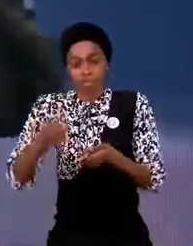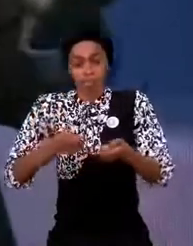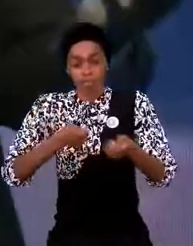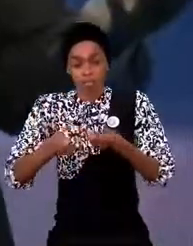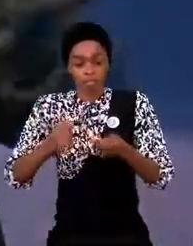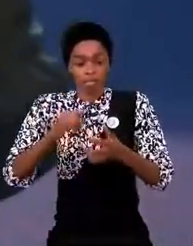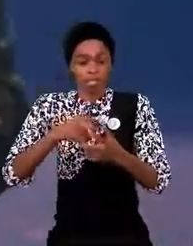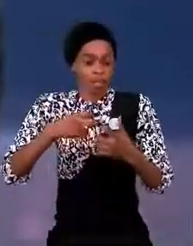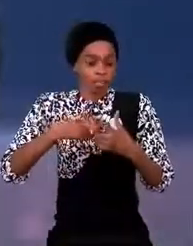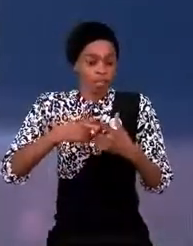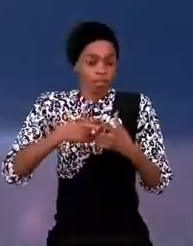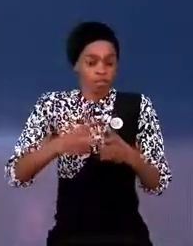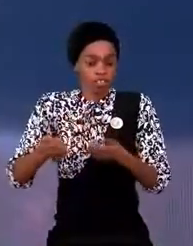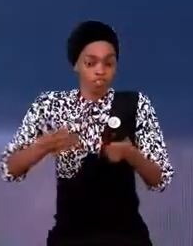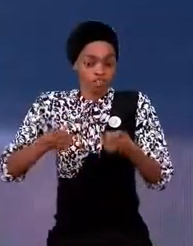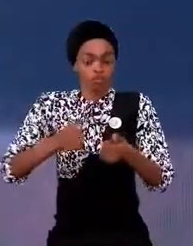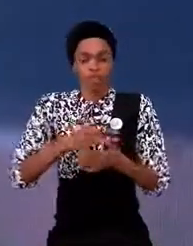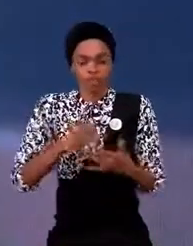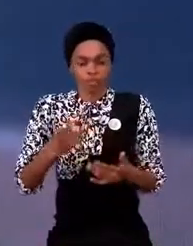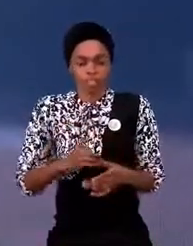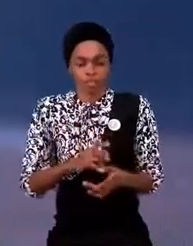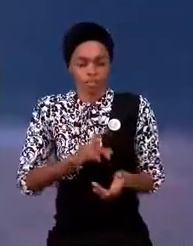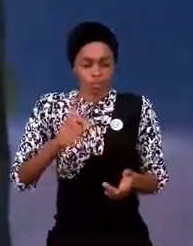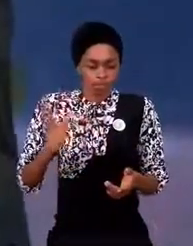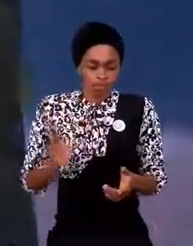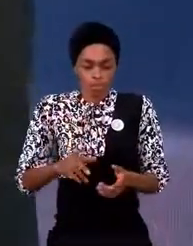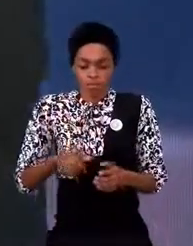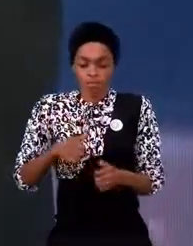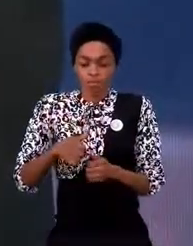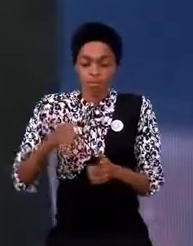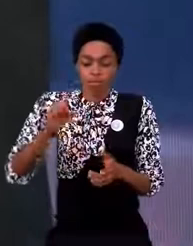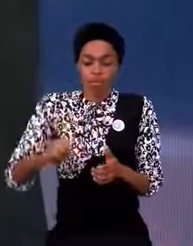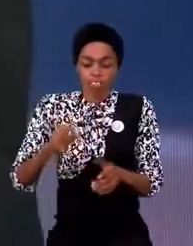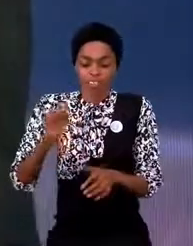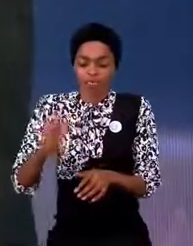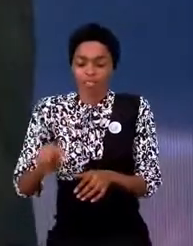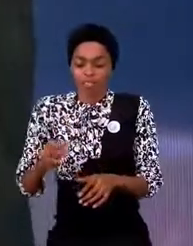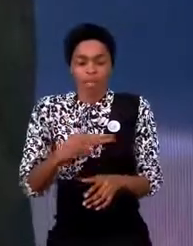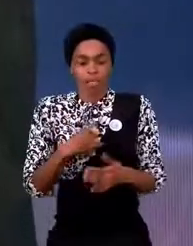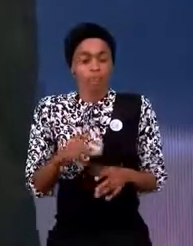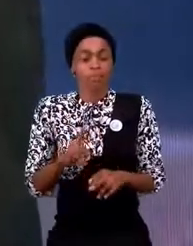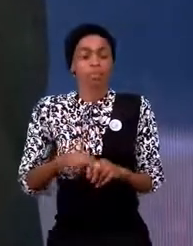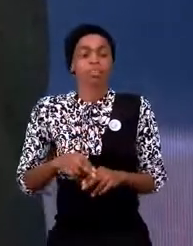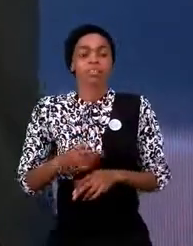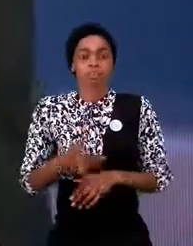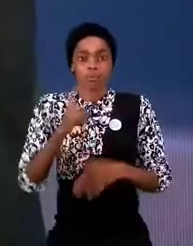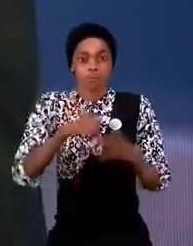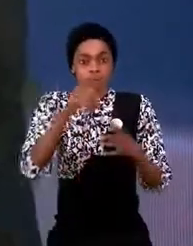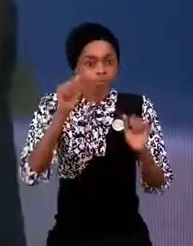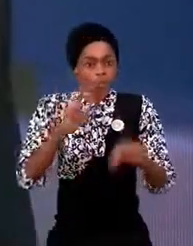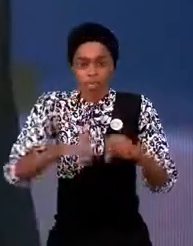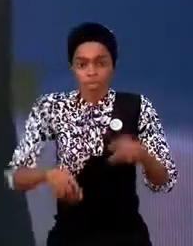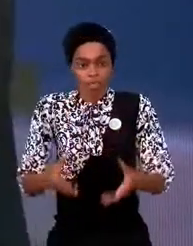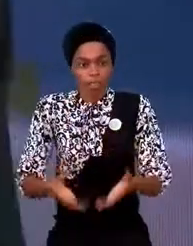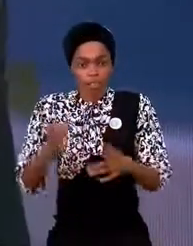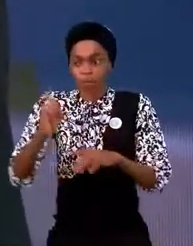s'assoit seulement là-bas. Ce que toi tu ne peux pas porter, ce qu'on ne peut pas porter, ce qu'aucun homme ne peut porter. L'homme qui est assis dans la machine appuie